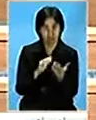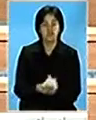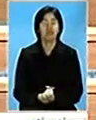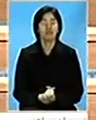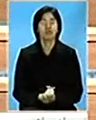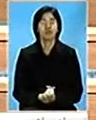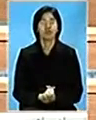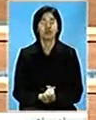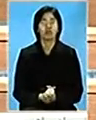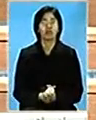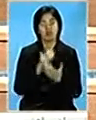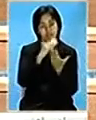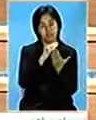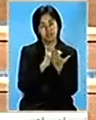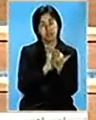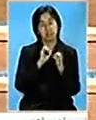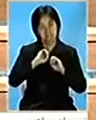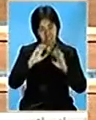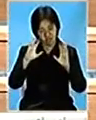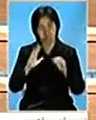ในสิ่งที่ได้เขียนเอาไว้ในชัดเจนครับ